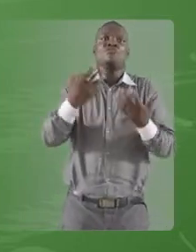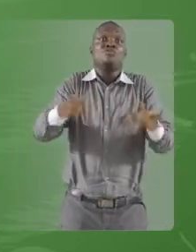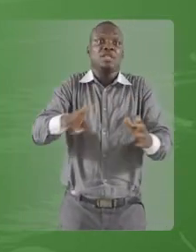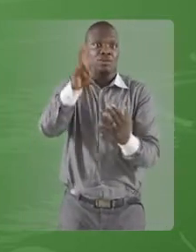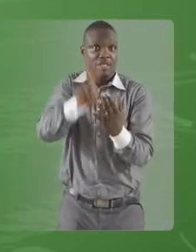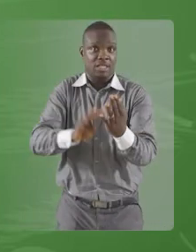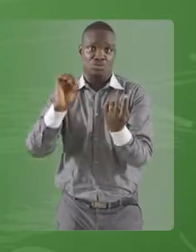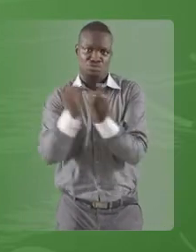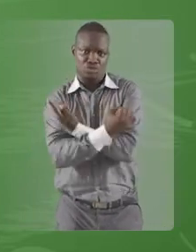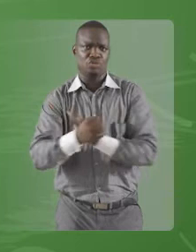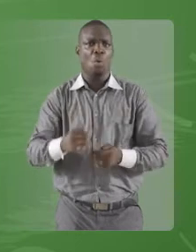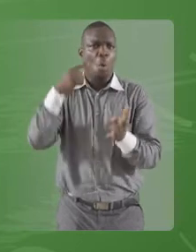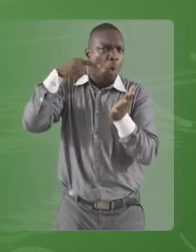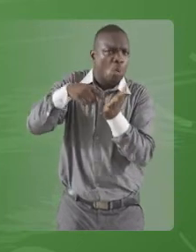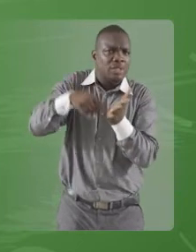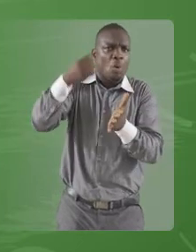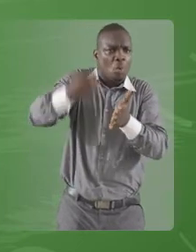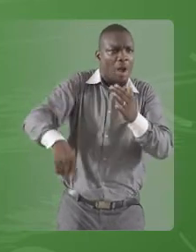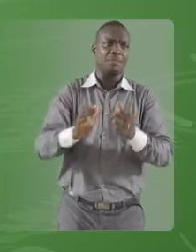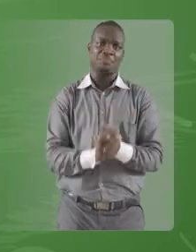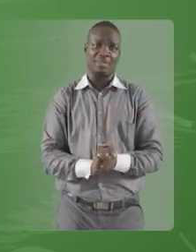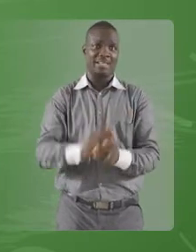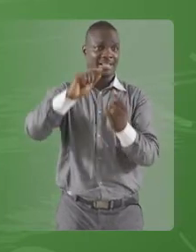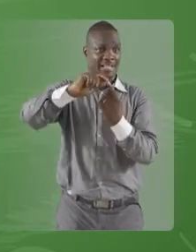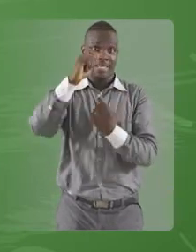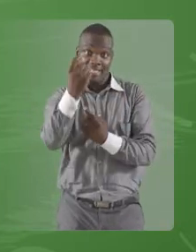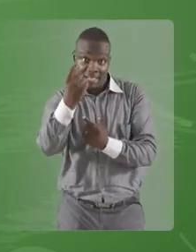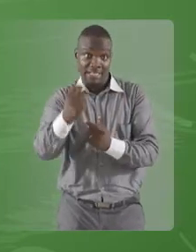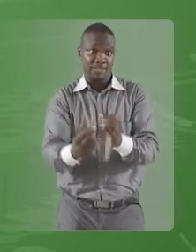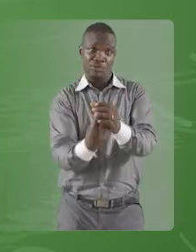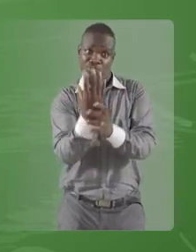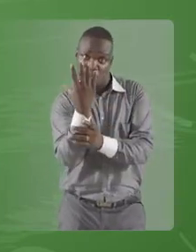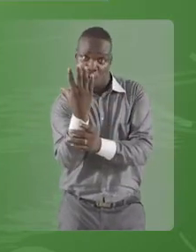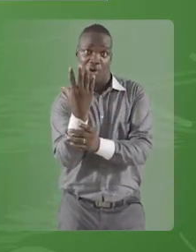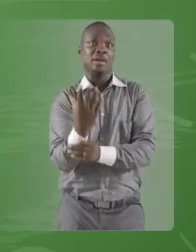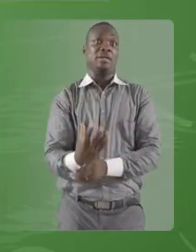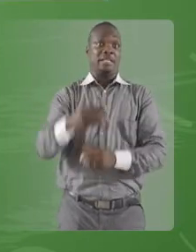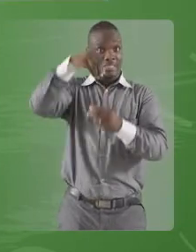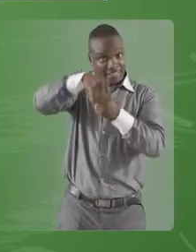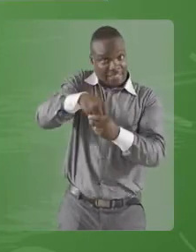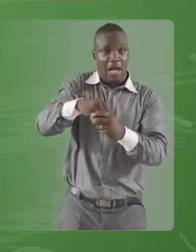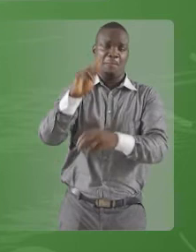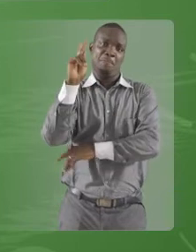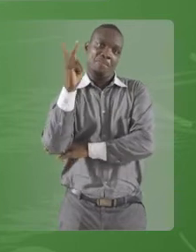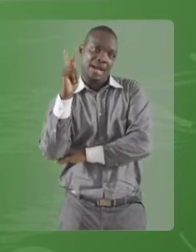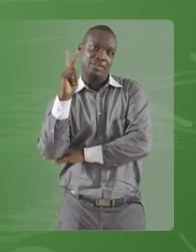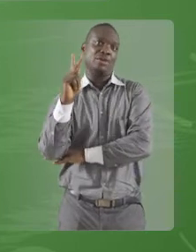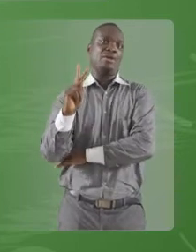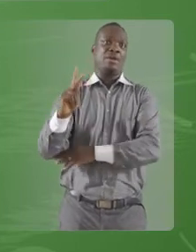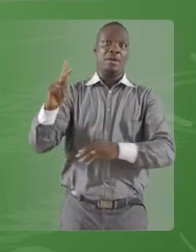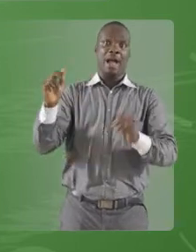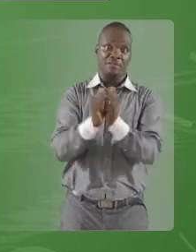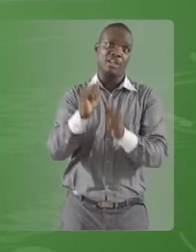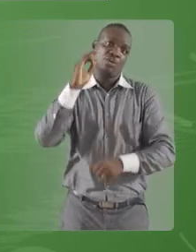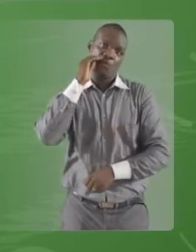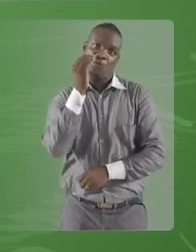le suivant. Les graines se forment chez les plantes à fleurs. Je reprends bien. Les graines se